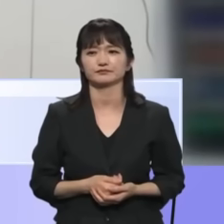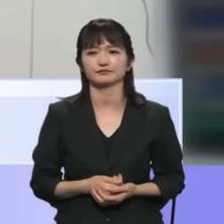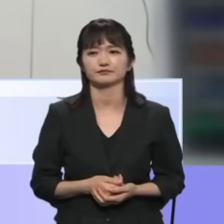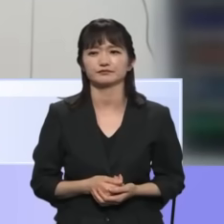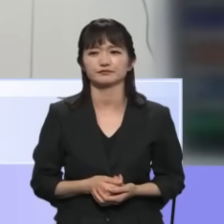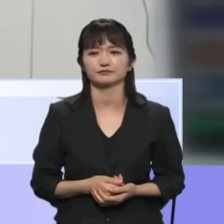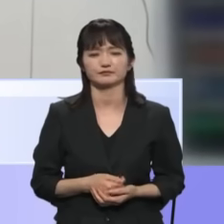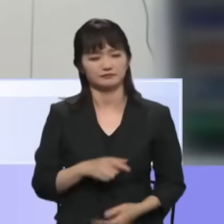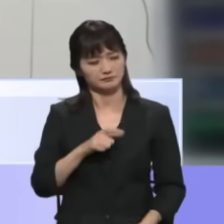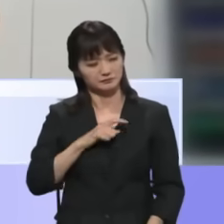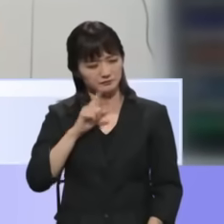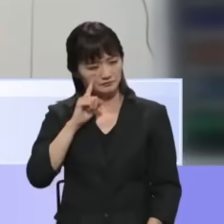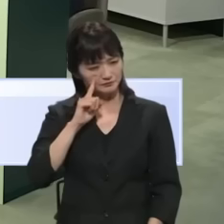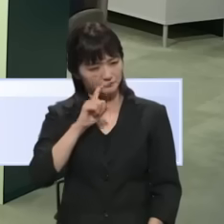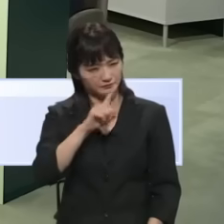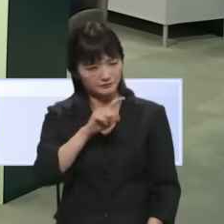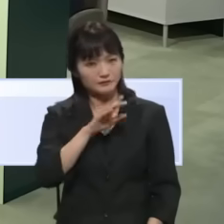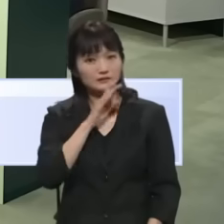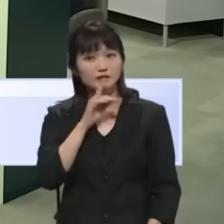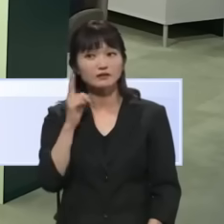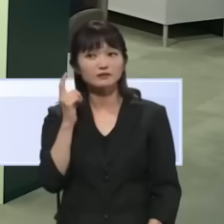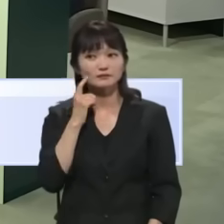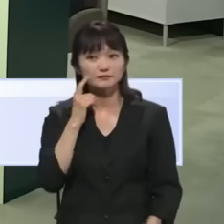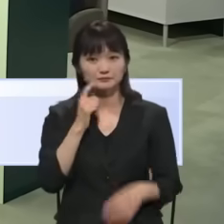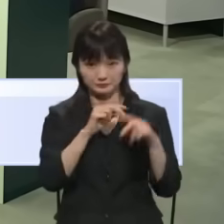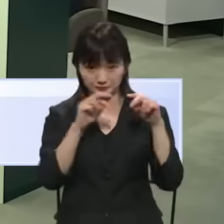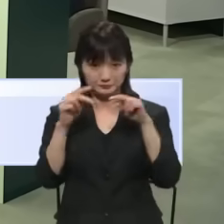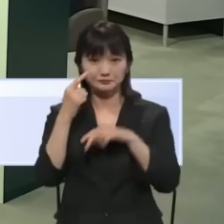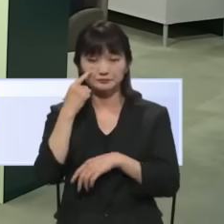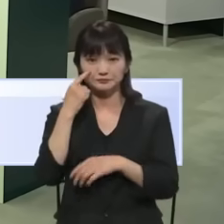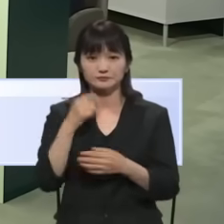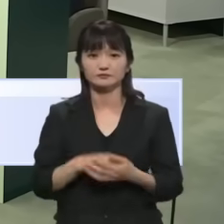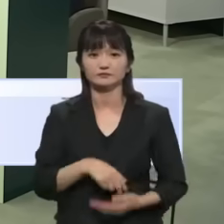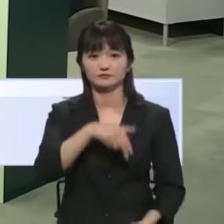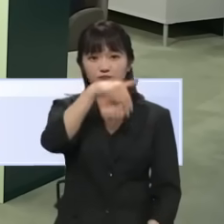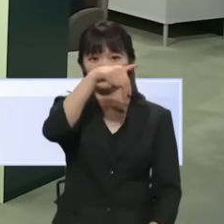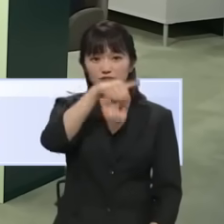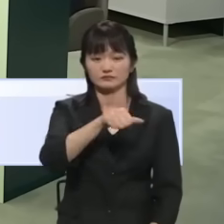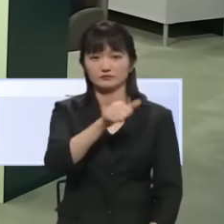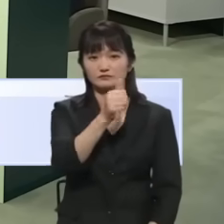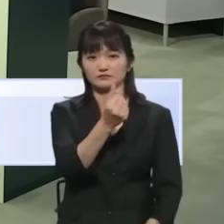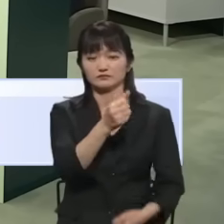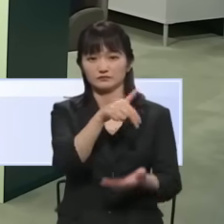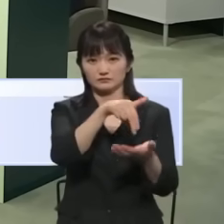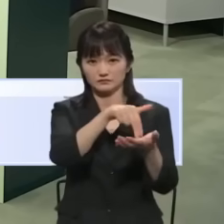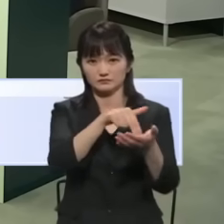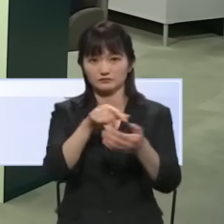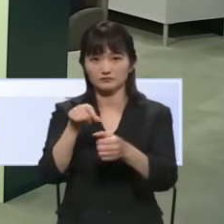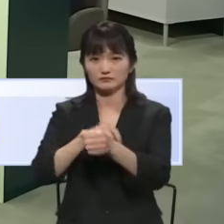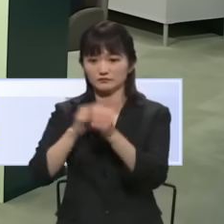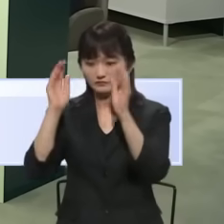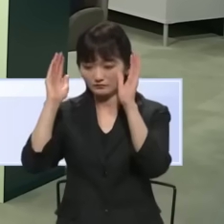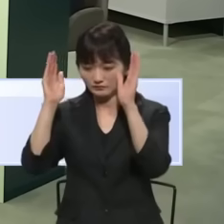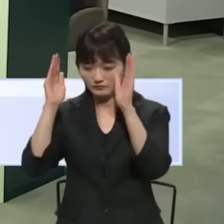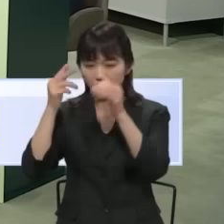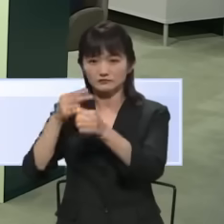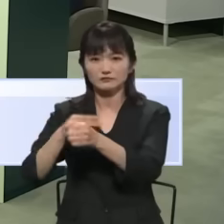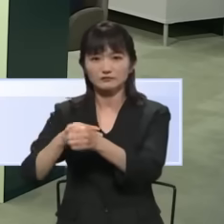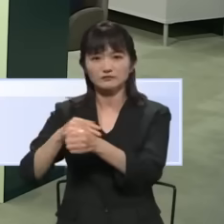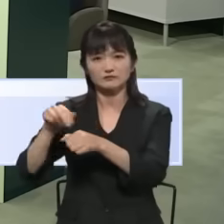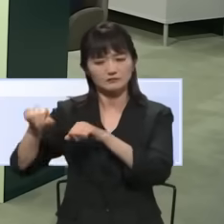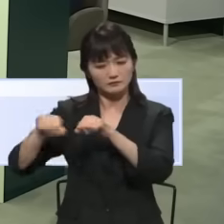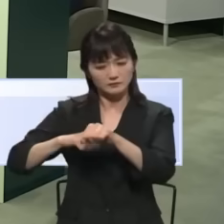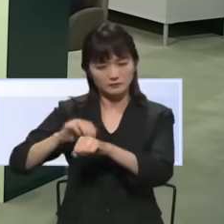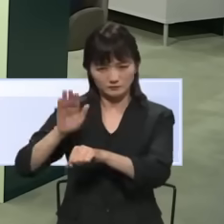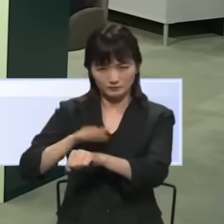일단은 의심이고 사실관계는 다퉈 봐야겠죠 주호민 씨의 입장은 특수학급 교사의 행동에 명백한 문제가